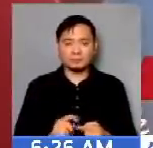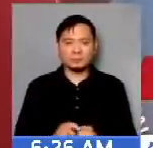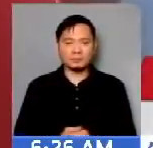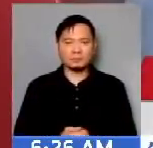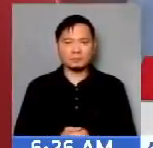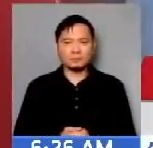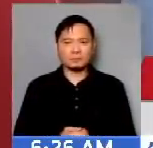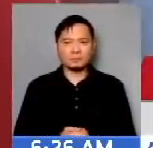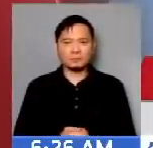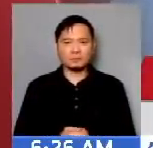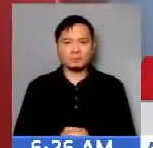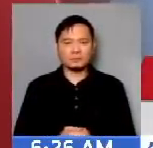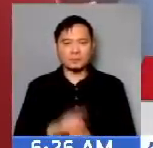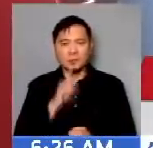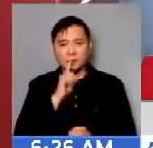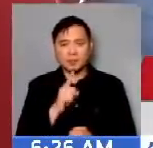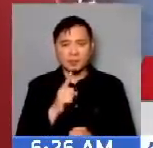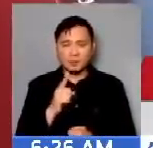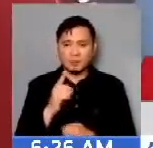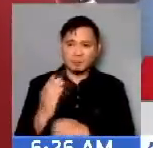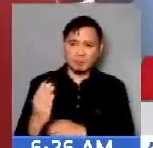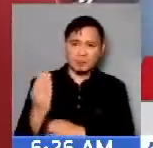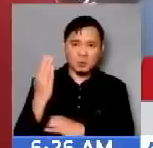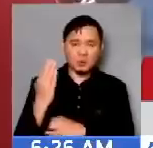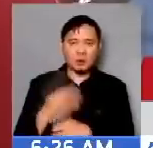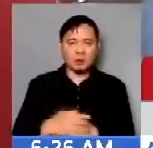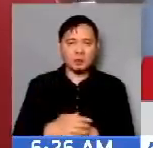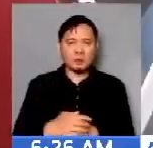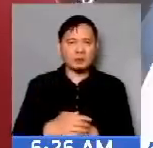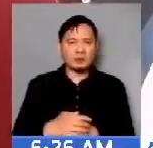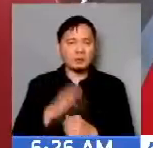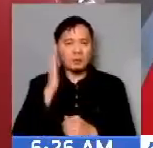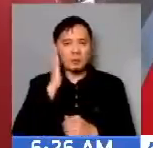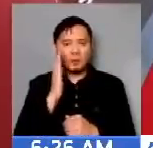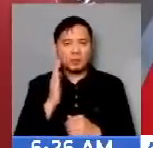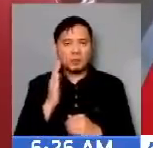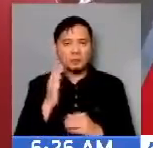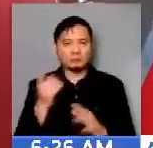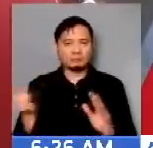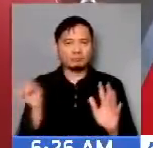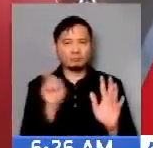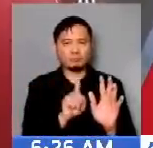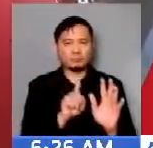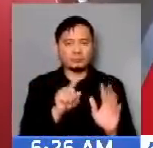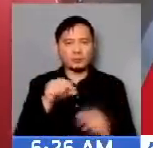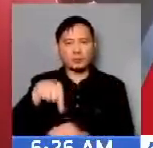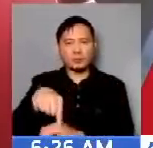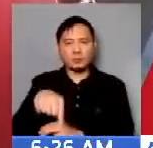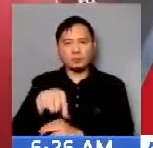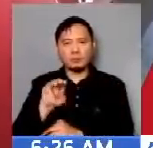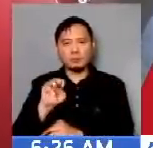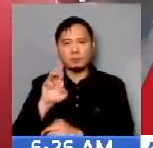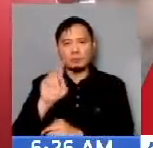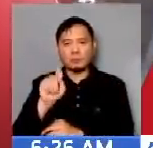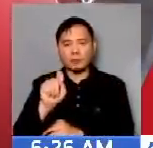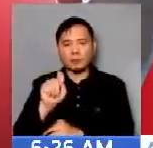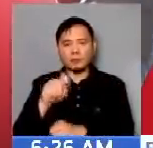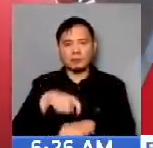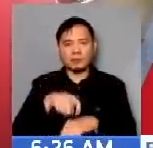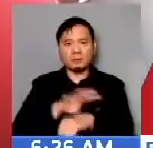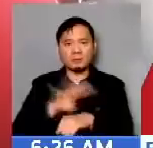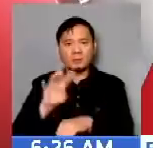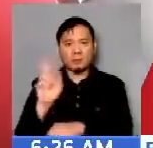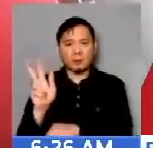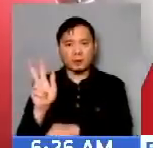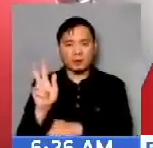Kailangan maaga ka. Dapat mga pipila ka dyan sa Qmart station. Dapat mga 4:30 bago mag-5. Aba ng